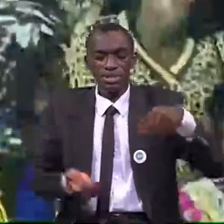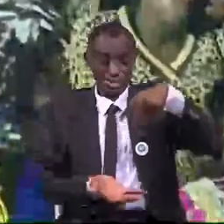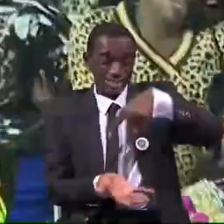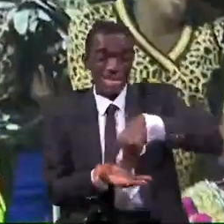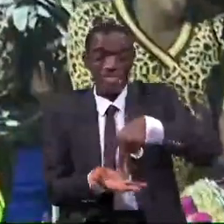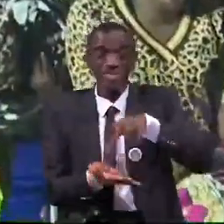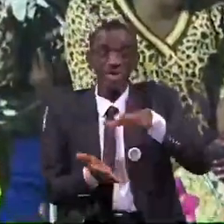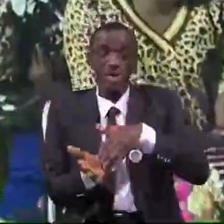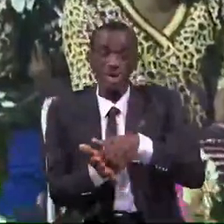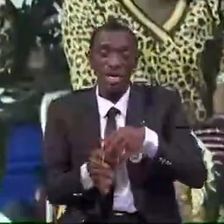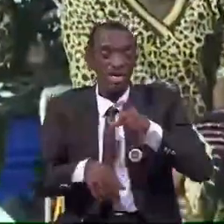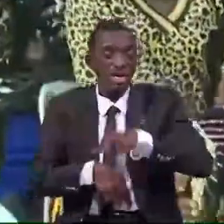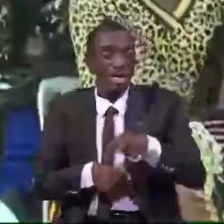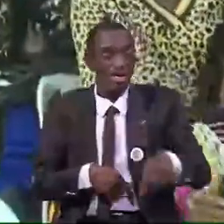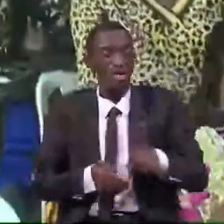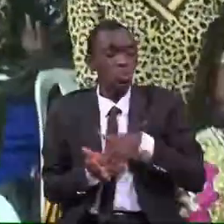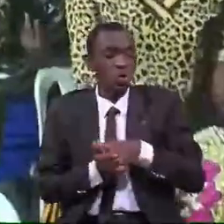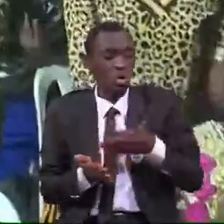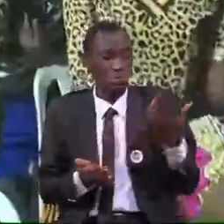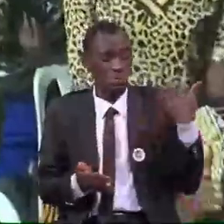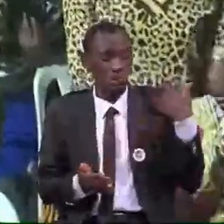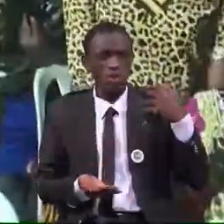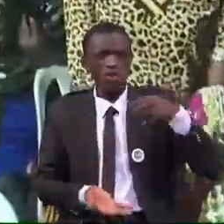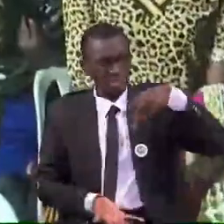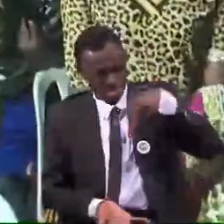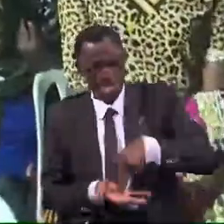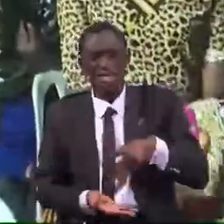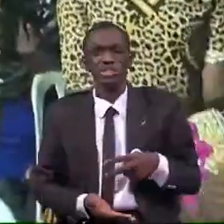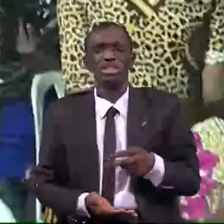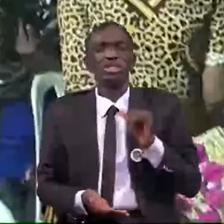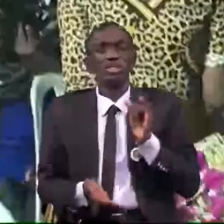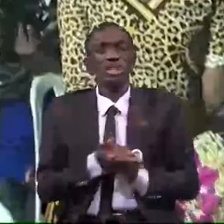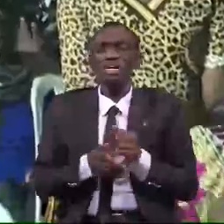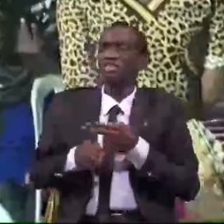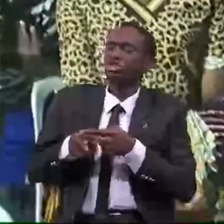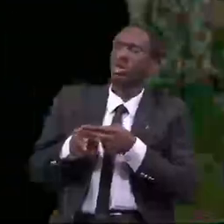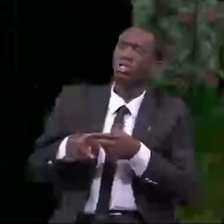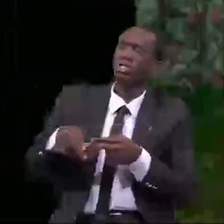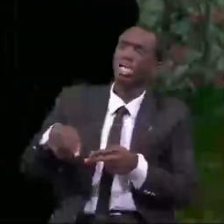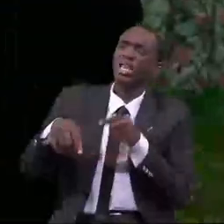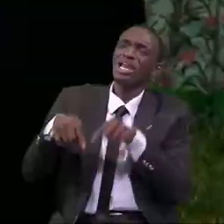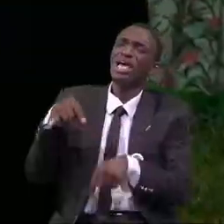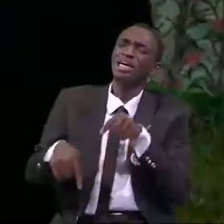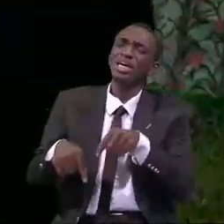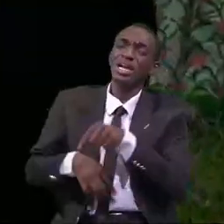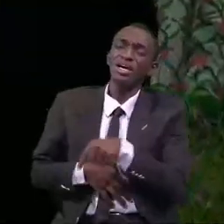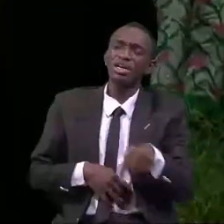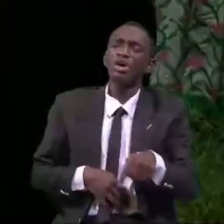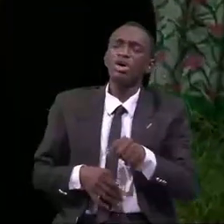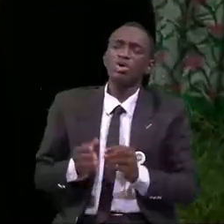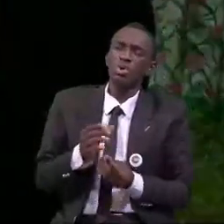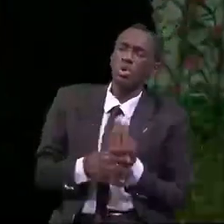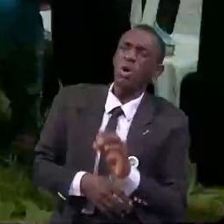tenez-vous debout sur les jambes faibles que la jambe coûte là